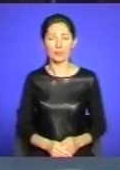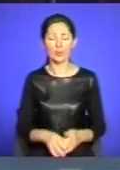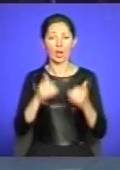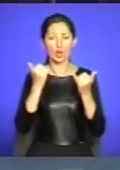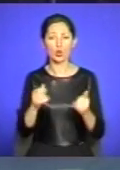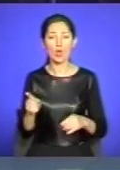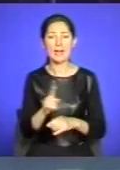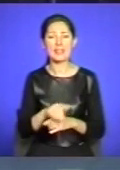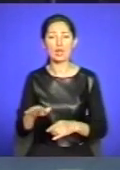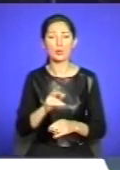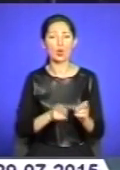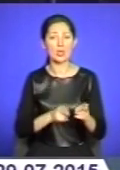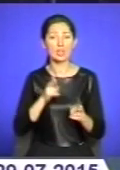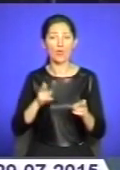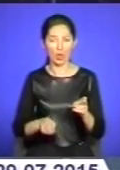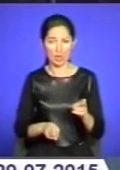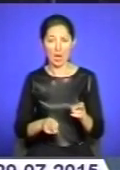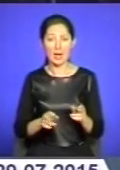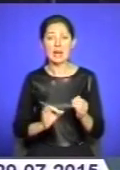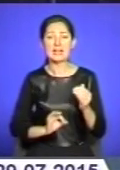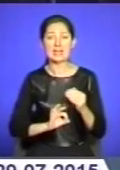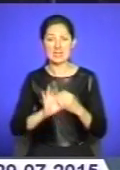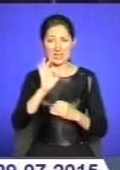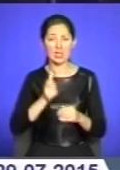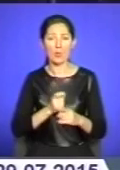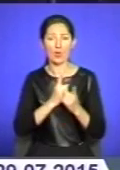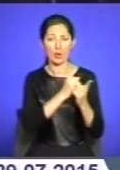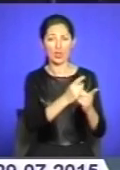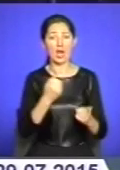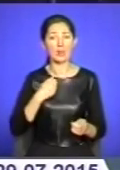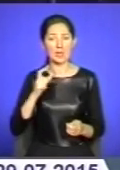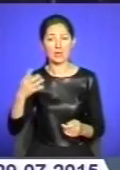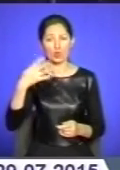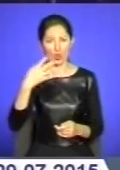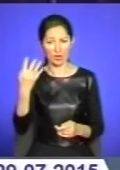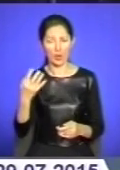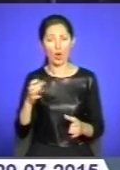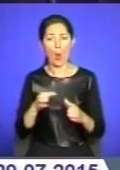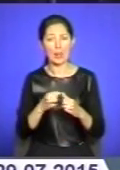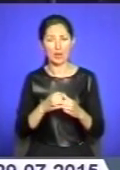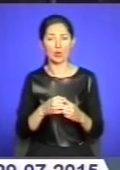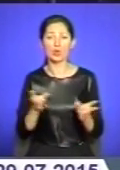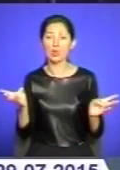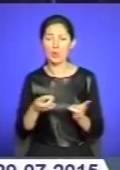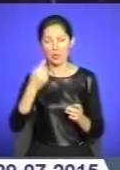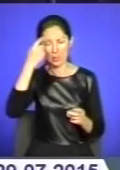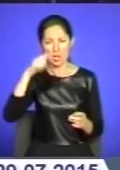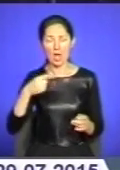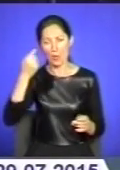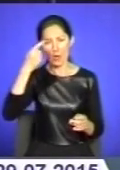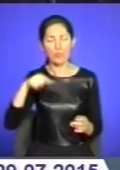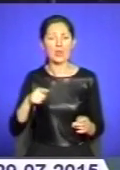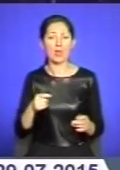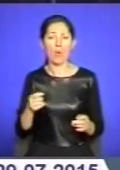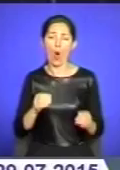Сьогодні на Тернопільському залізничному вокзалі на схід проводжали бійців 44-го батальйону. З необхідними знаннями, уміннями, обладнанням і